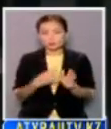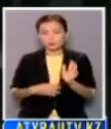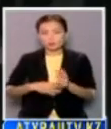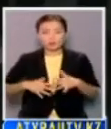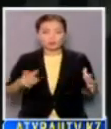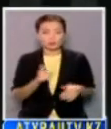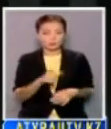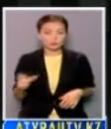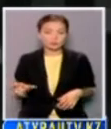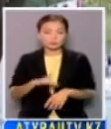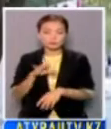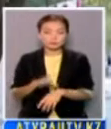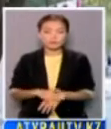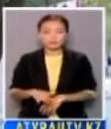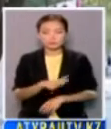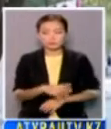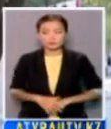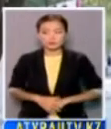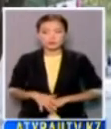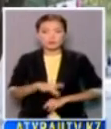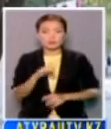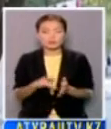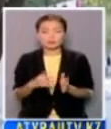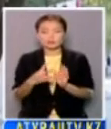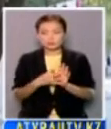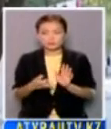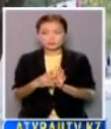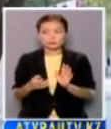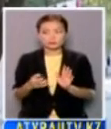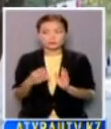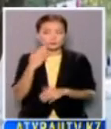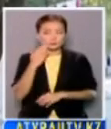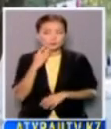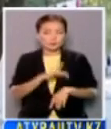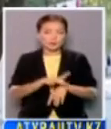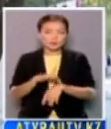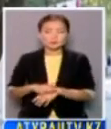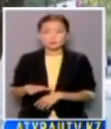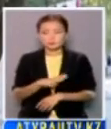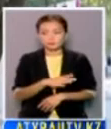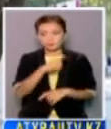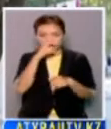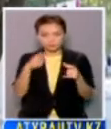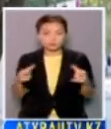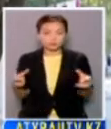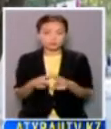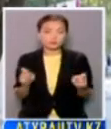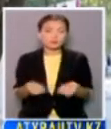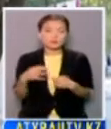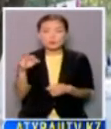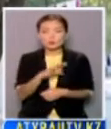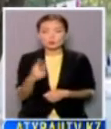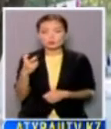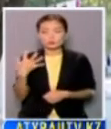190-нан аса фактісі тіркелген. Бүгінгі таңда Атырау қаласында 900-ден жуық фактілер анықталды карантиндік режим бұзылған жөнінде.